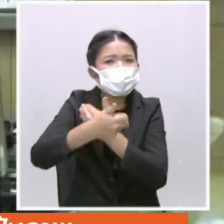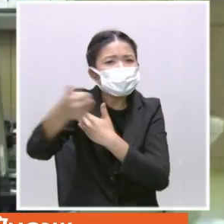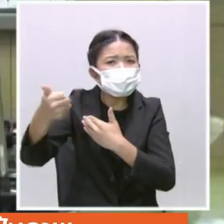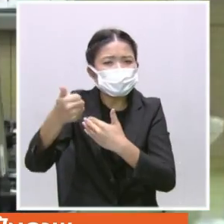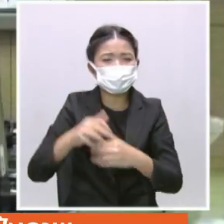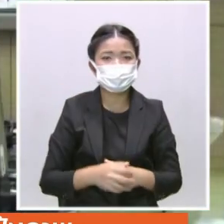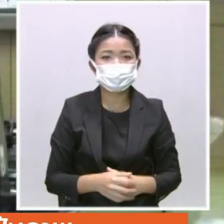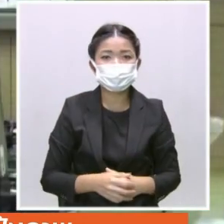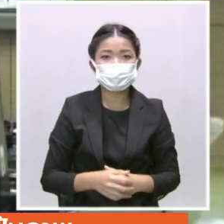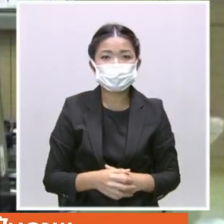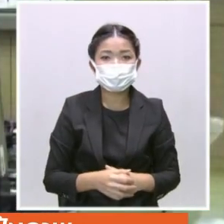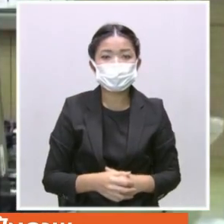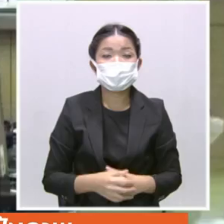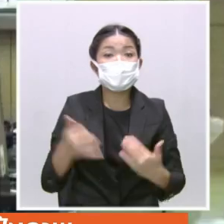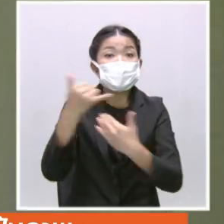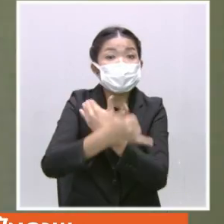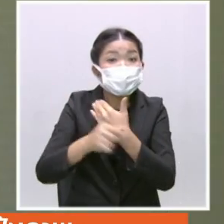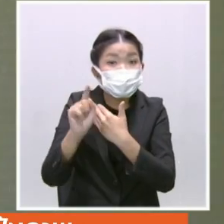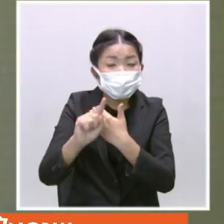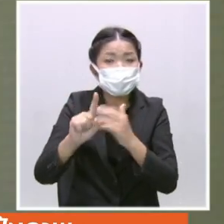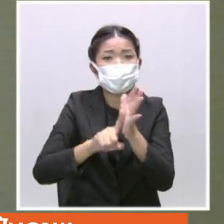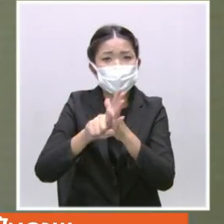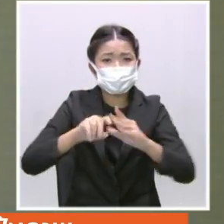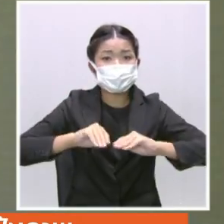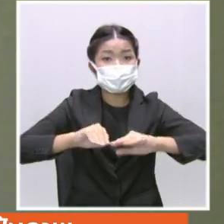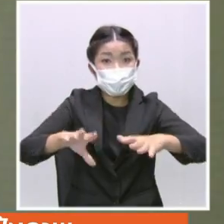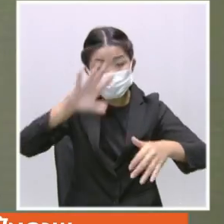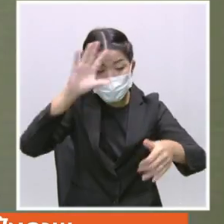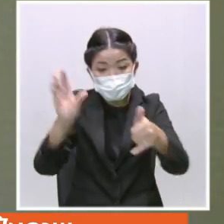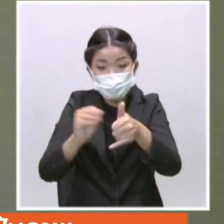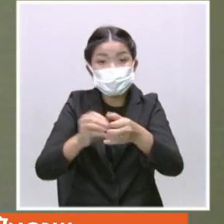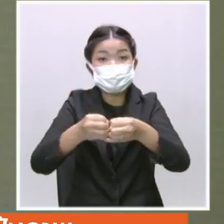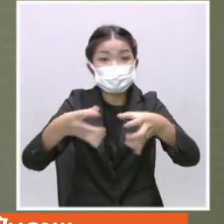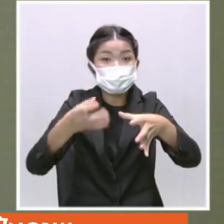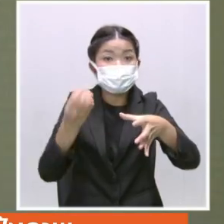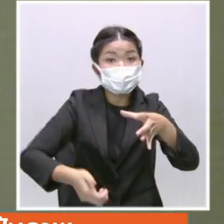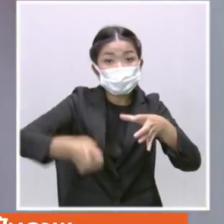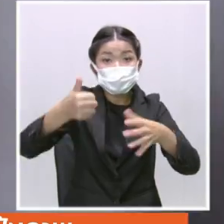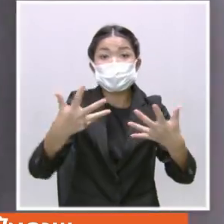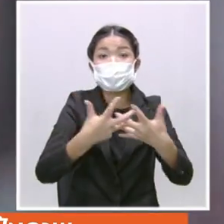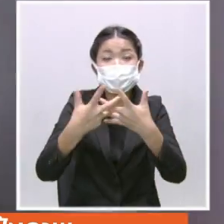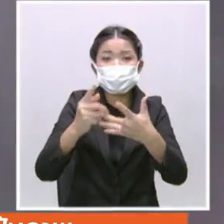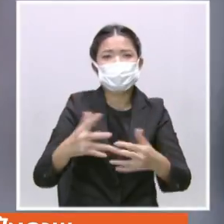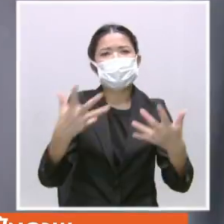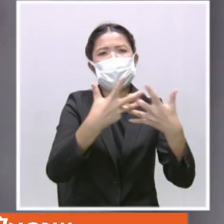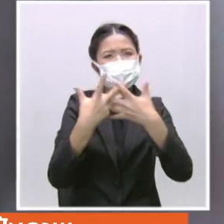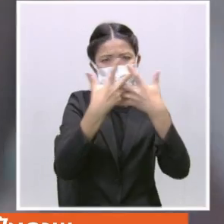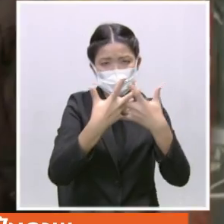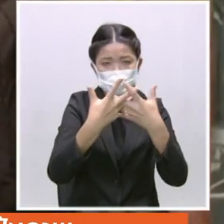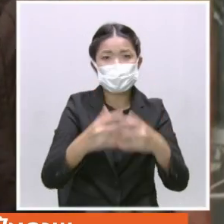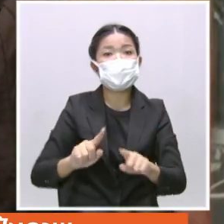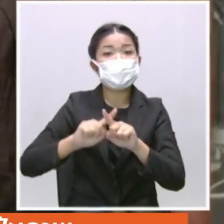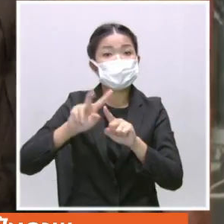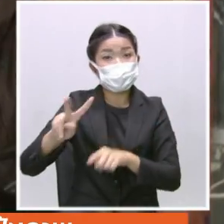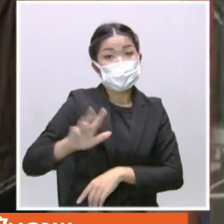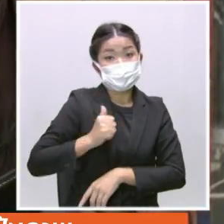กประเทศที่มีฝีดาดลิงระบาดมากที่สุดพบผู้ติดเชื้อมากที่สุดในทวีปอเมริกาก็คือสหรัฐตามมาด้วย